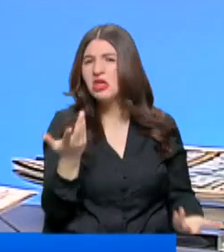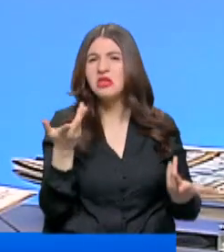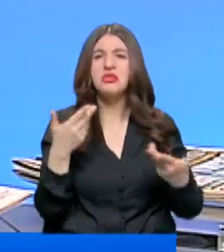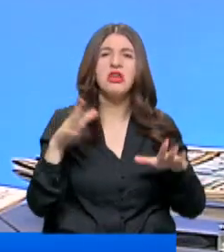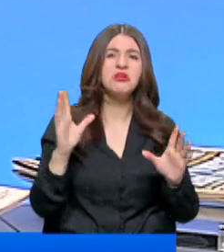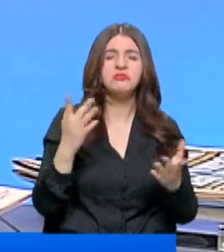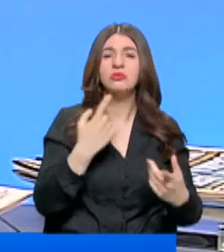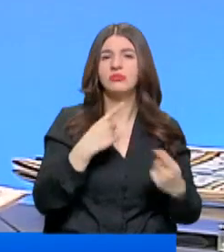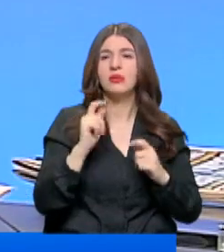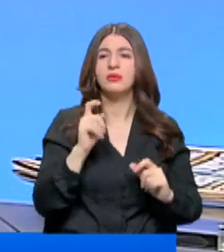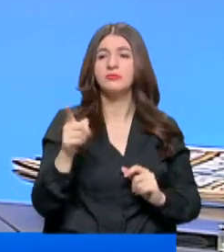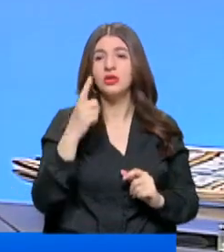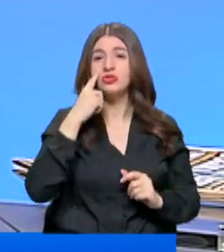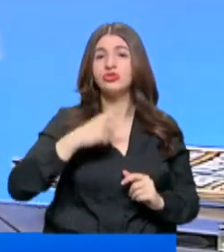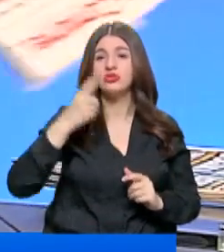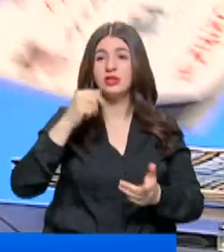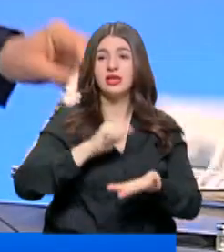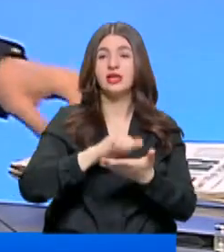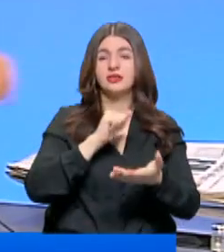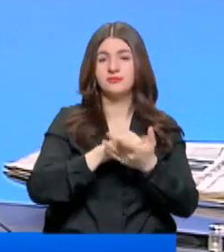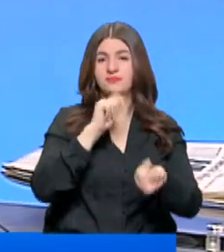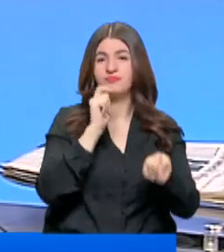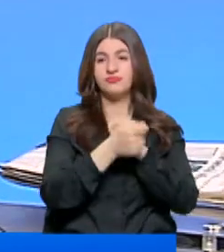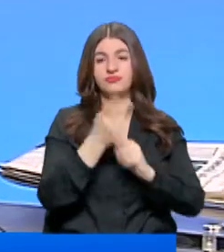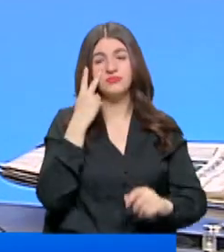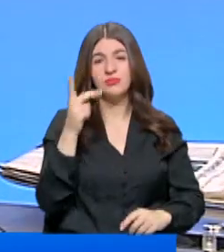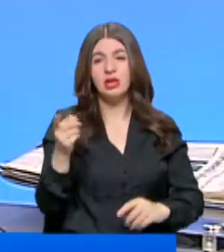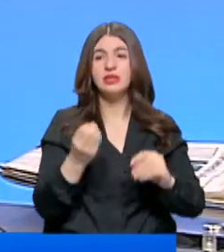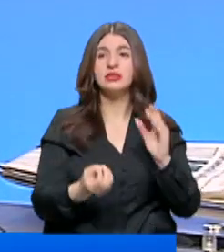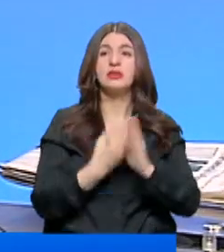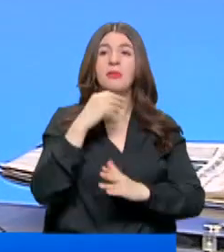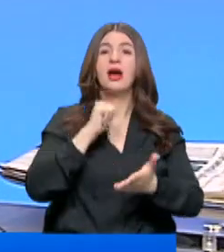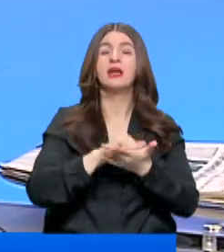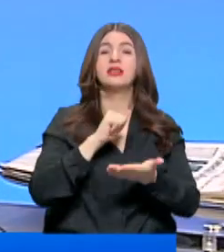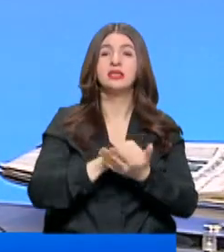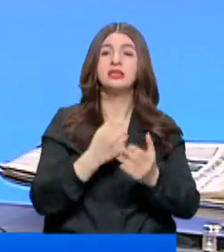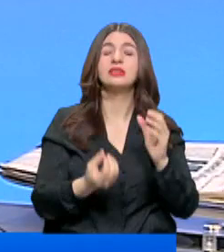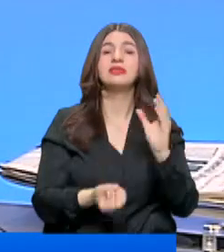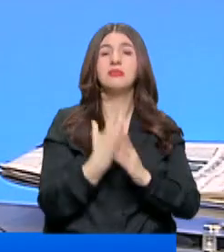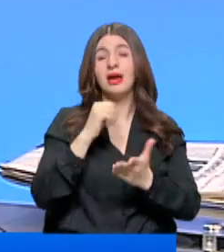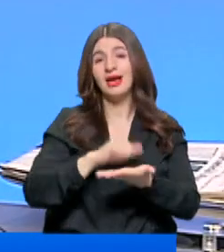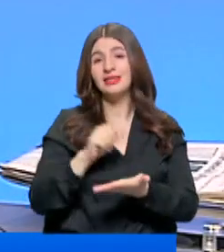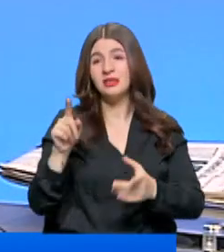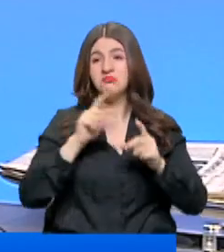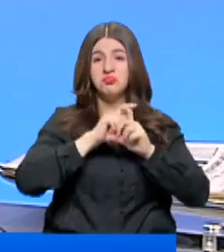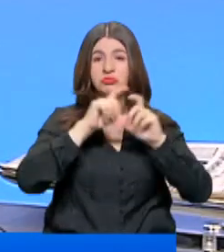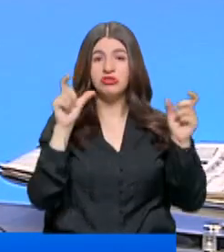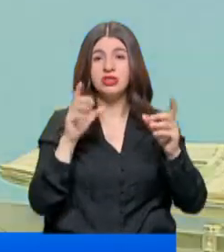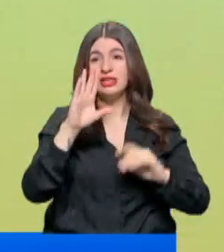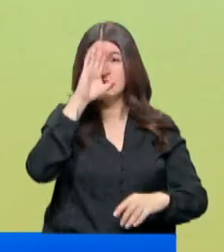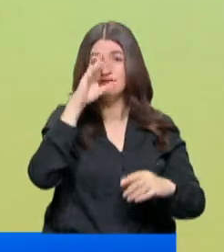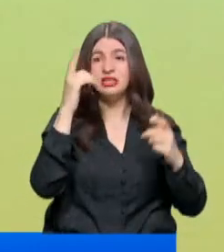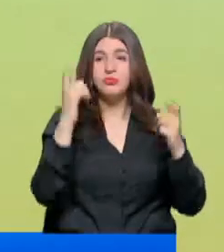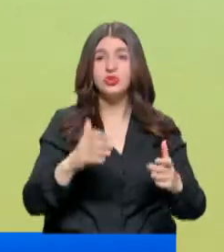ne değildir konuşalım Cumhuriyet gazetesini geçtiğimizde Sabah gazetesi Sabah gazetesi manşeti